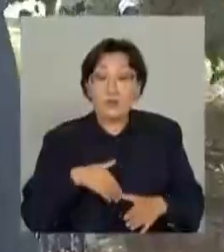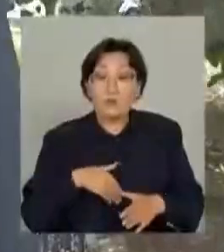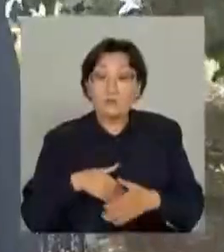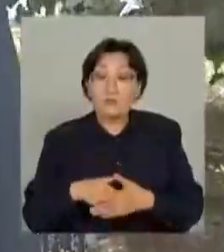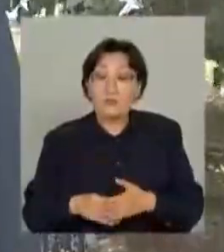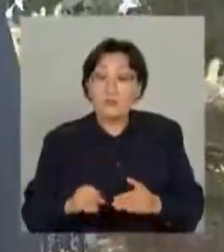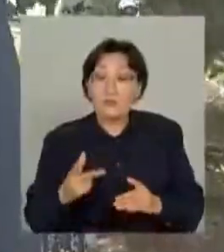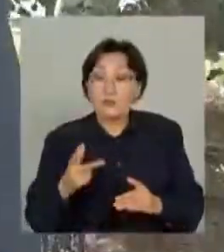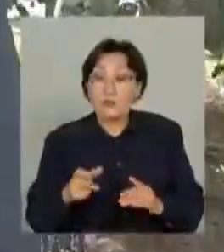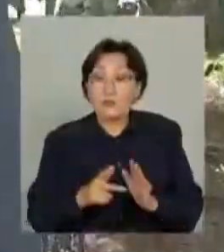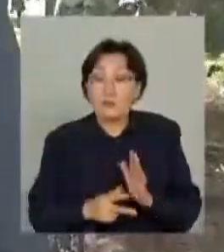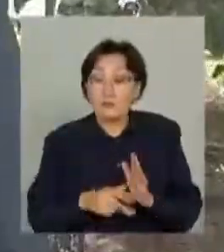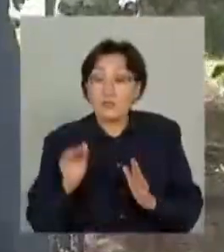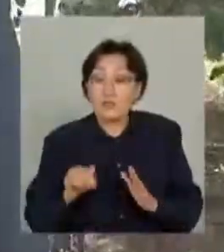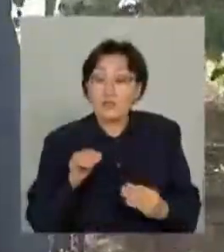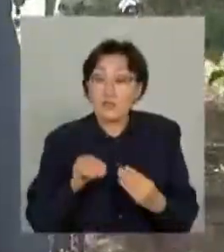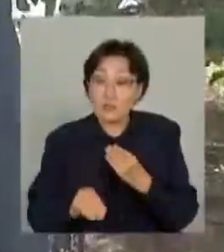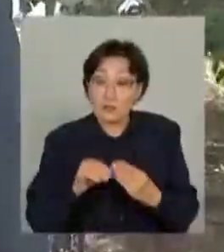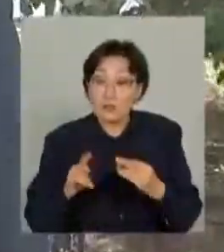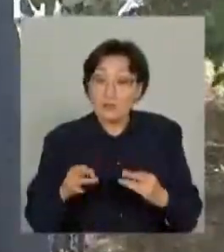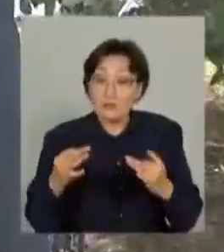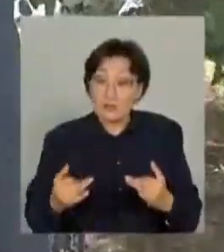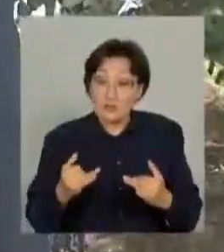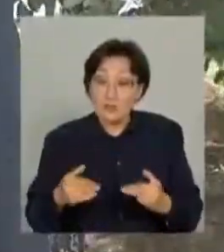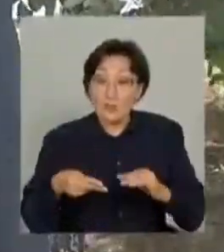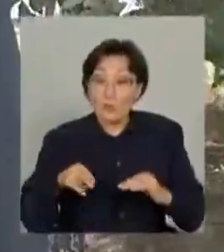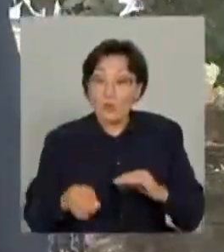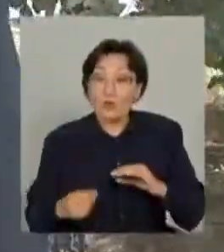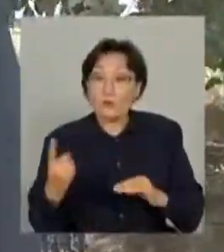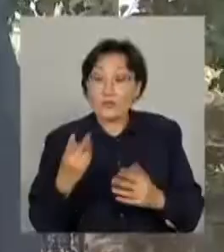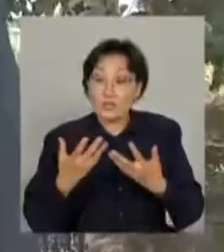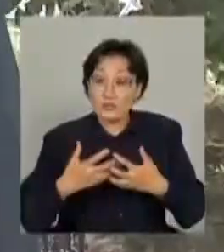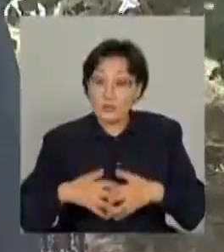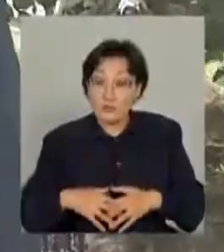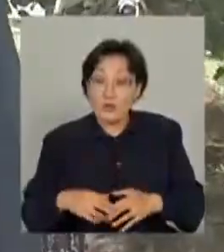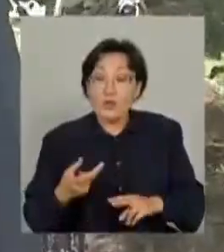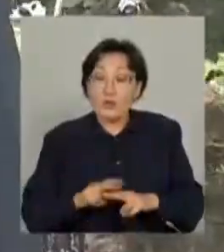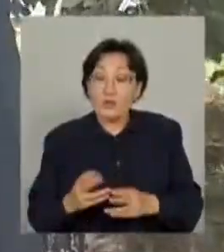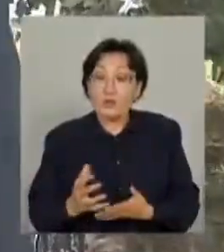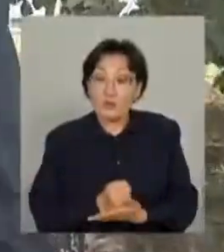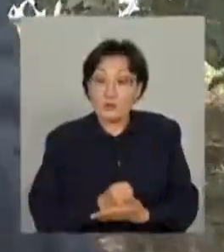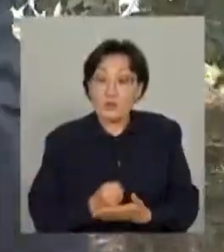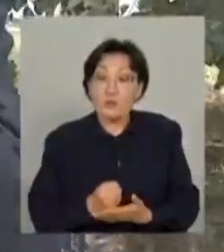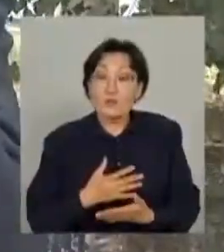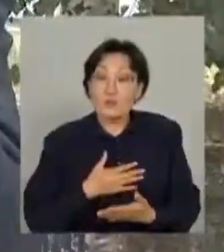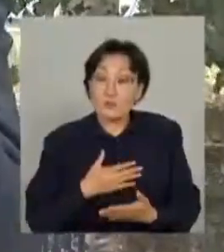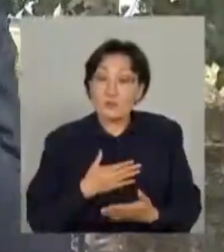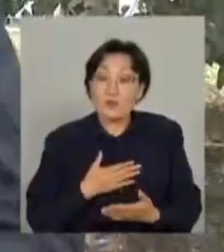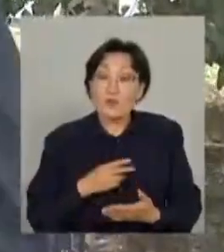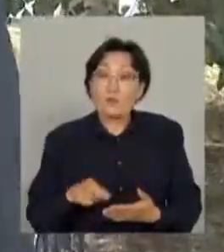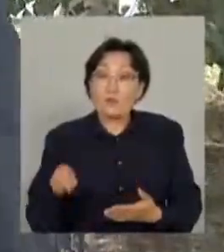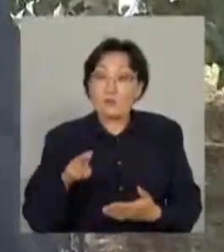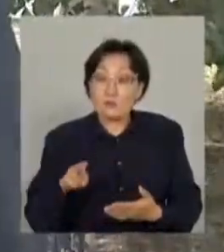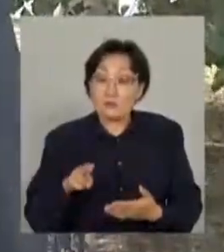районе 38 тысяч автомобилей, но сейчас по первым отчетам, которые мы получаем от нашего концессионера, ТОО «Бакат